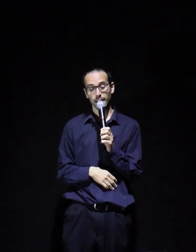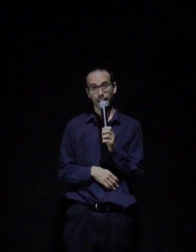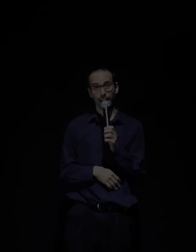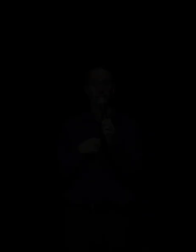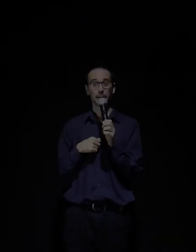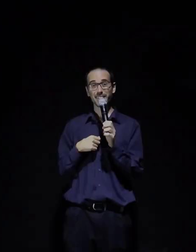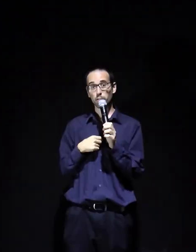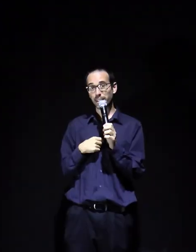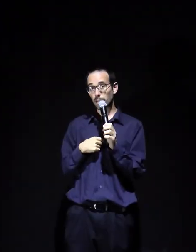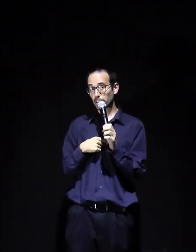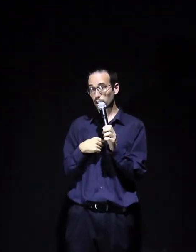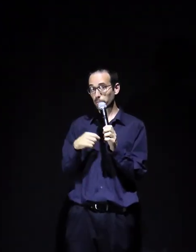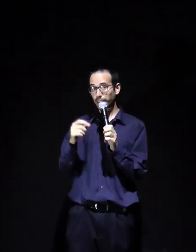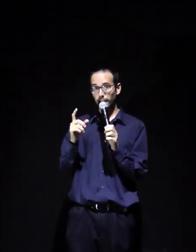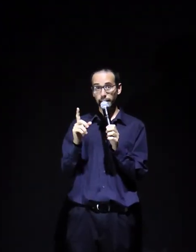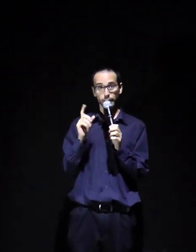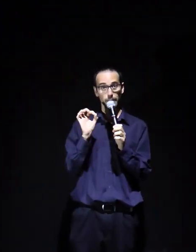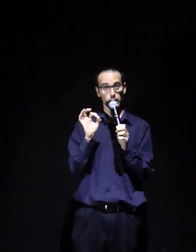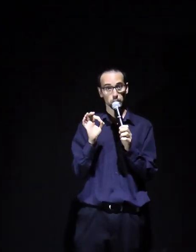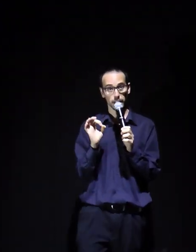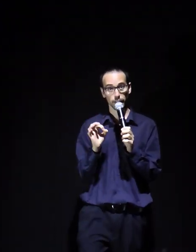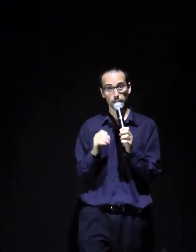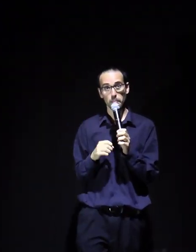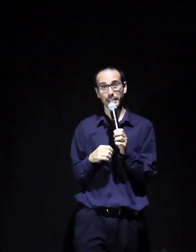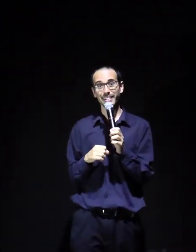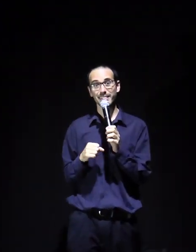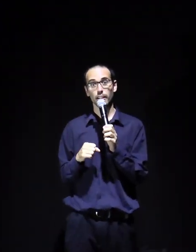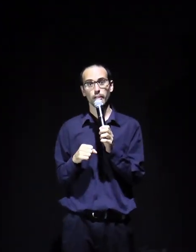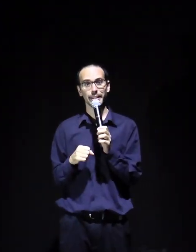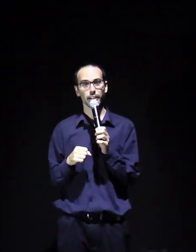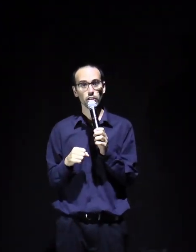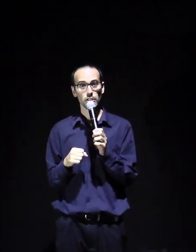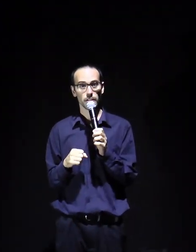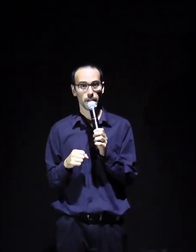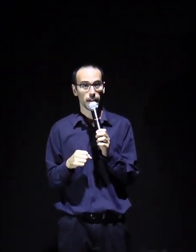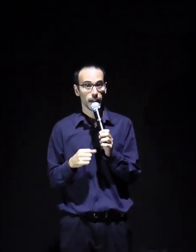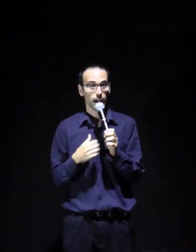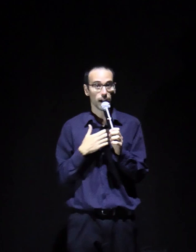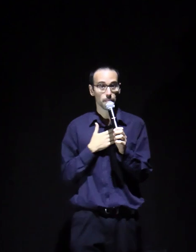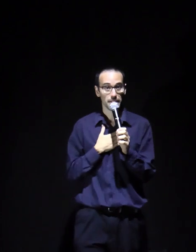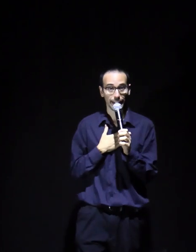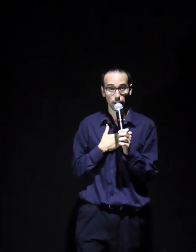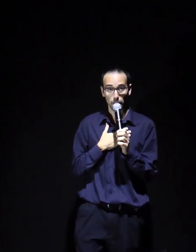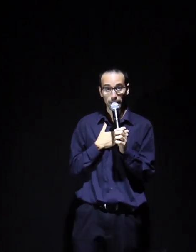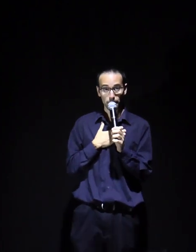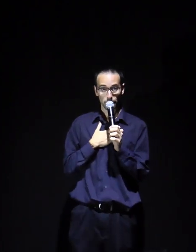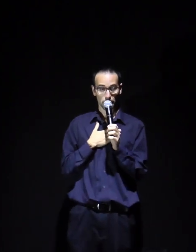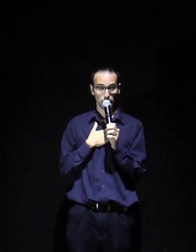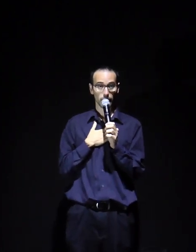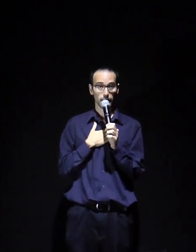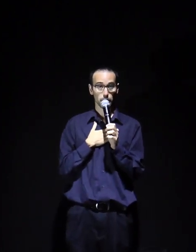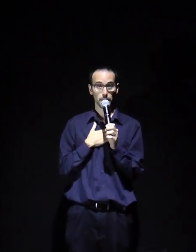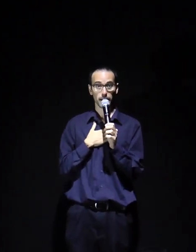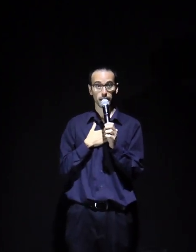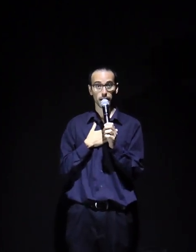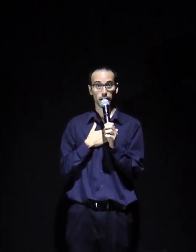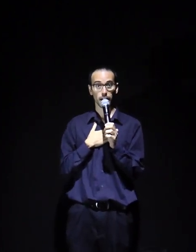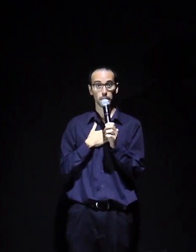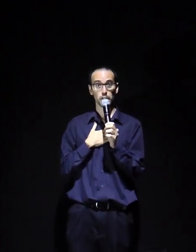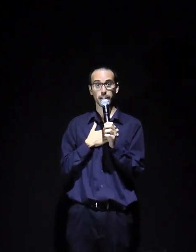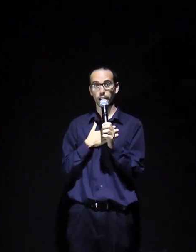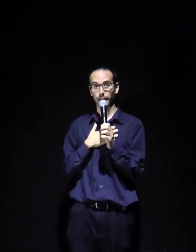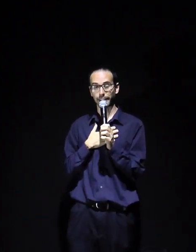vosaltres. Abans de començar per això l'espectacle, farem una coseta, farem un petit escalfament de cos, em seguiu a mi i amb una mica